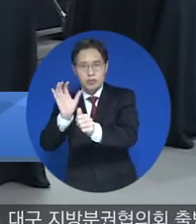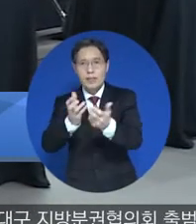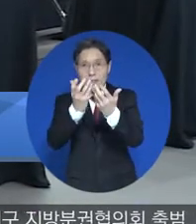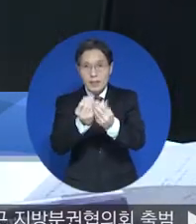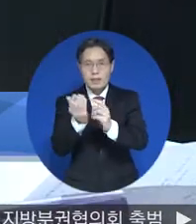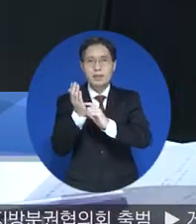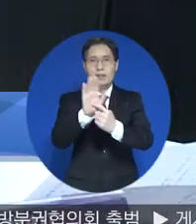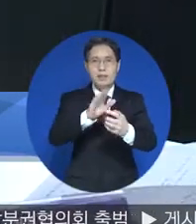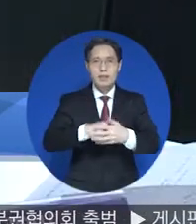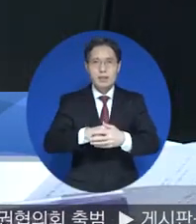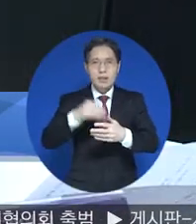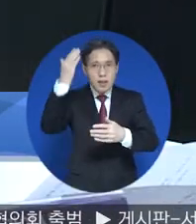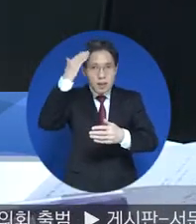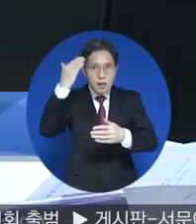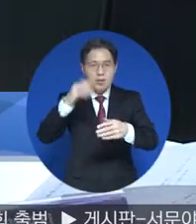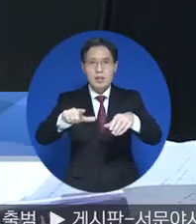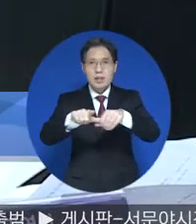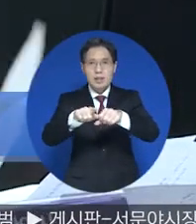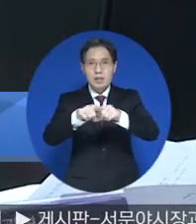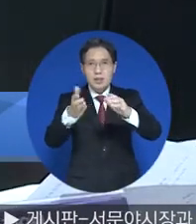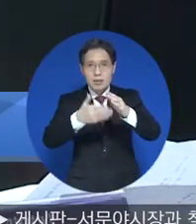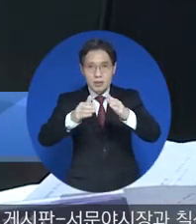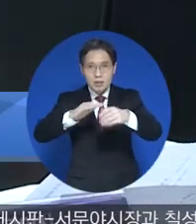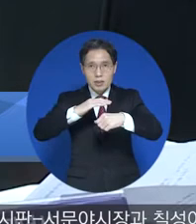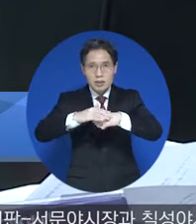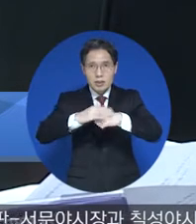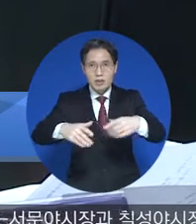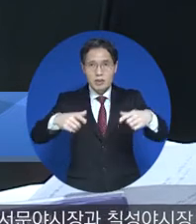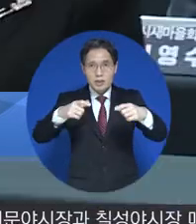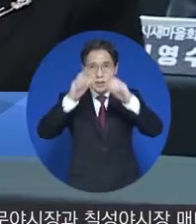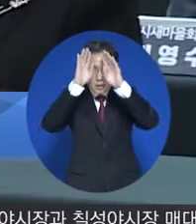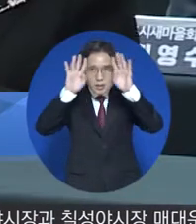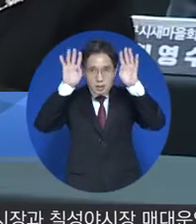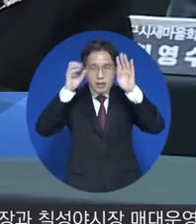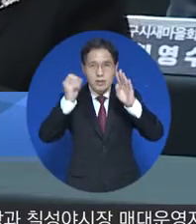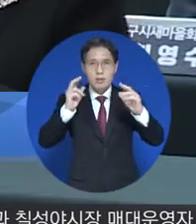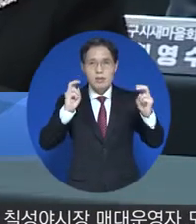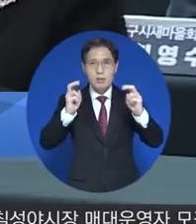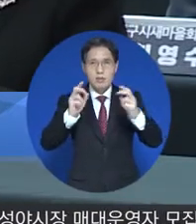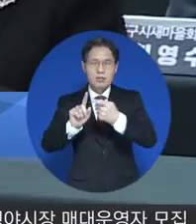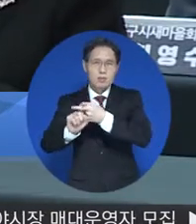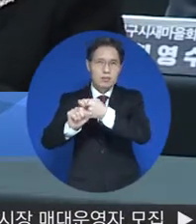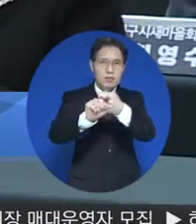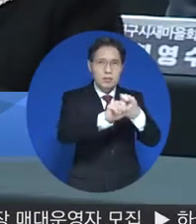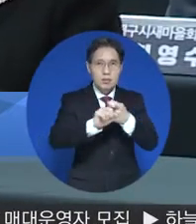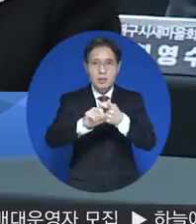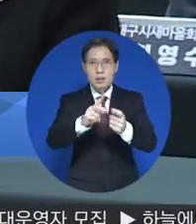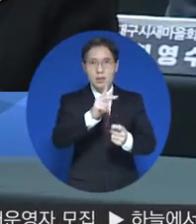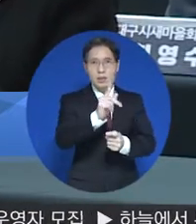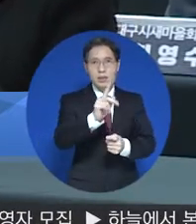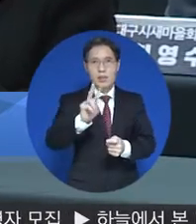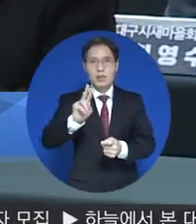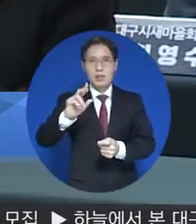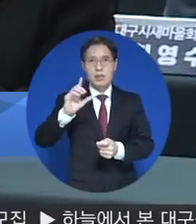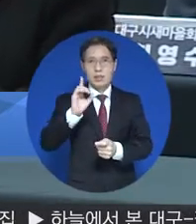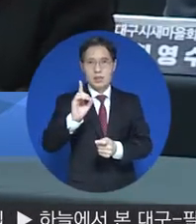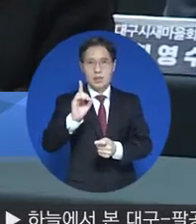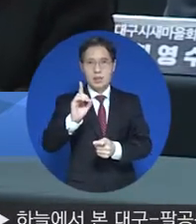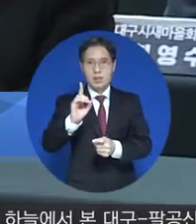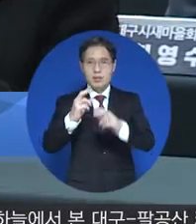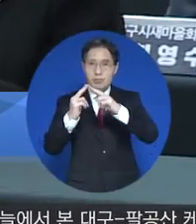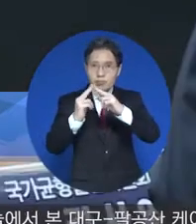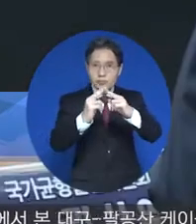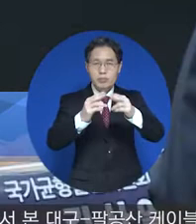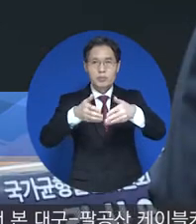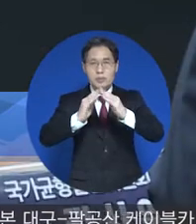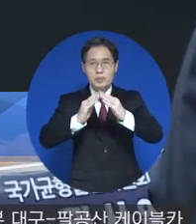또 한국 가수 04 대구시 지역대학 기업이 허파는 kr 앤디 캠퍼스 구축을 시작으로